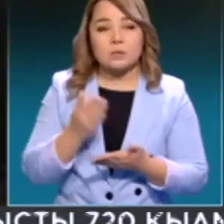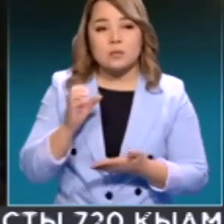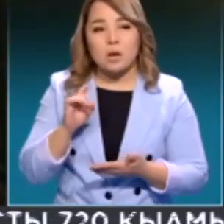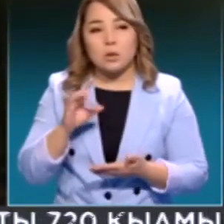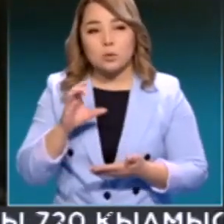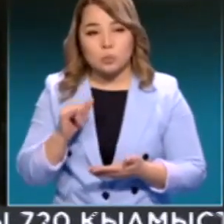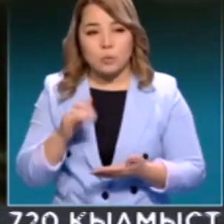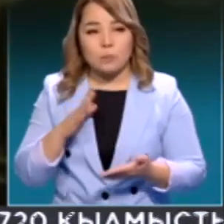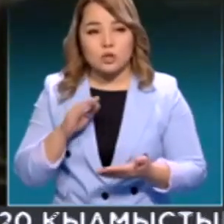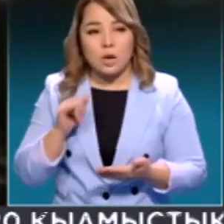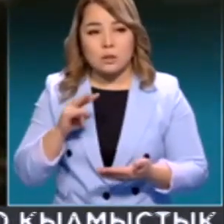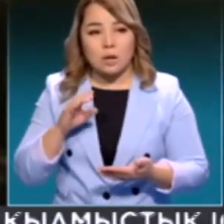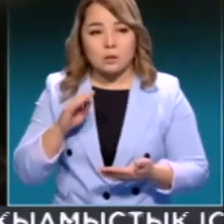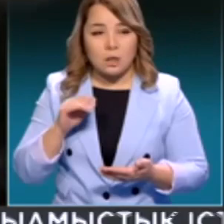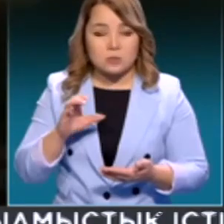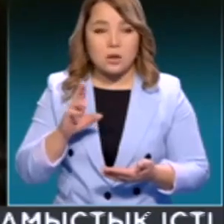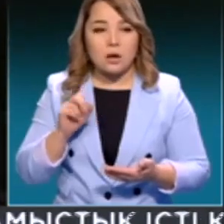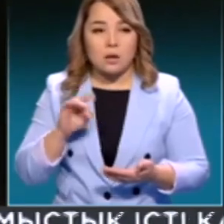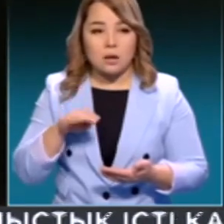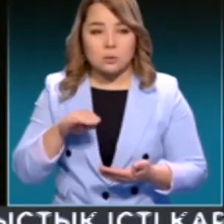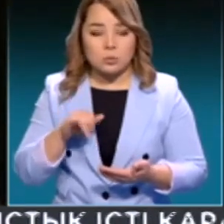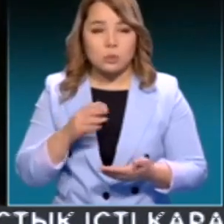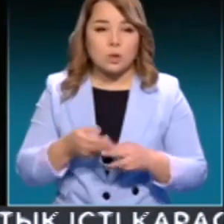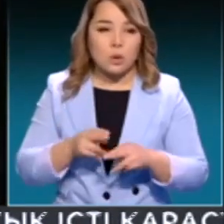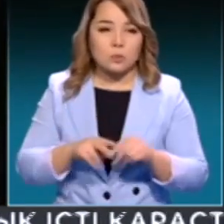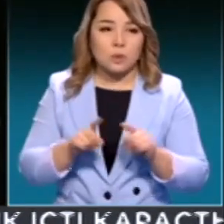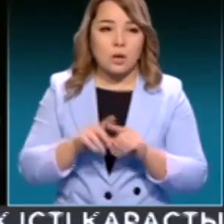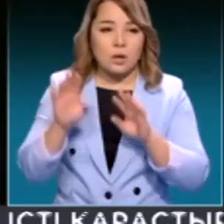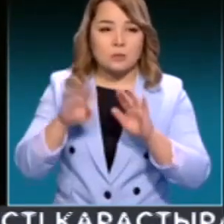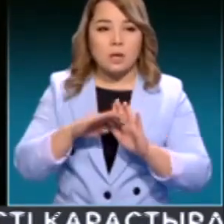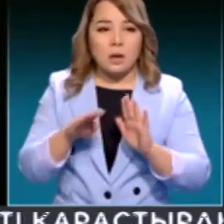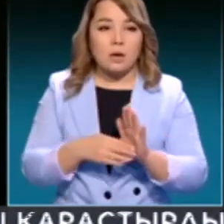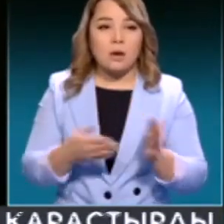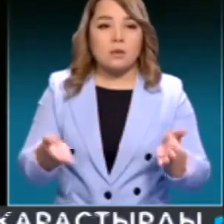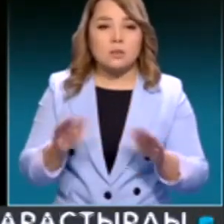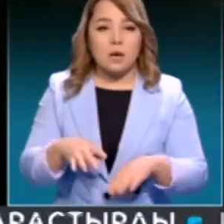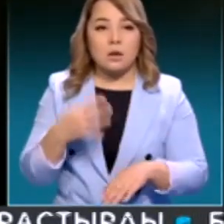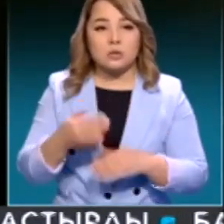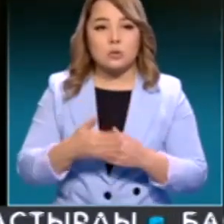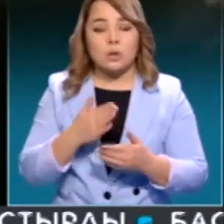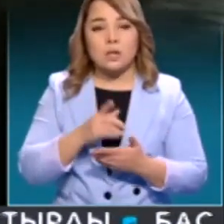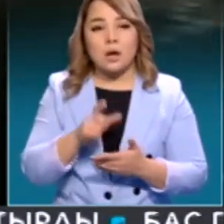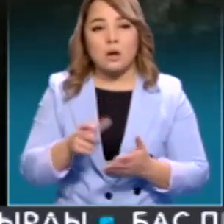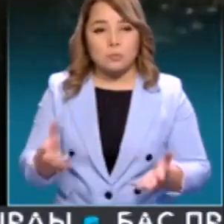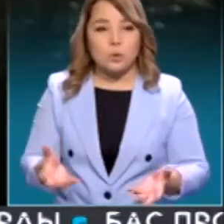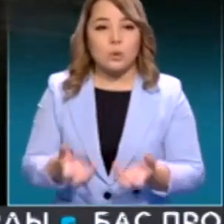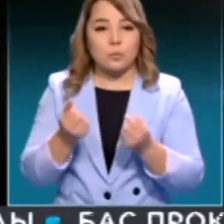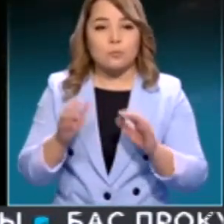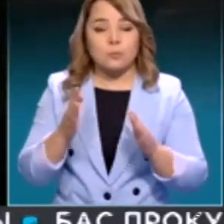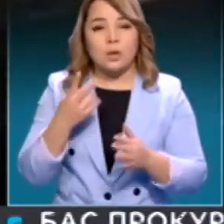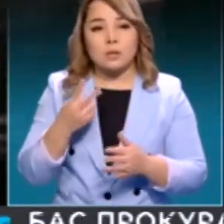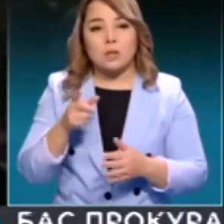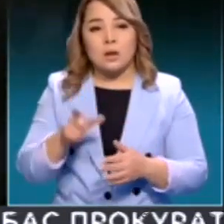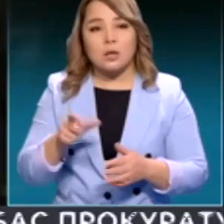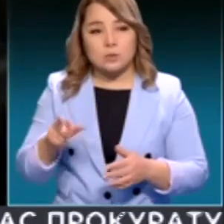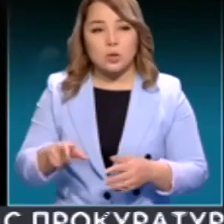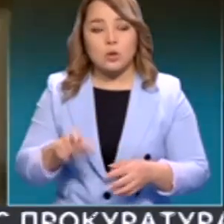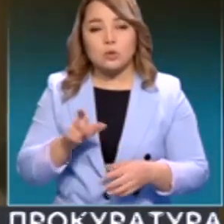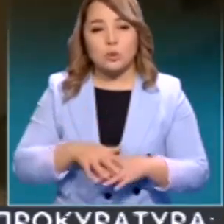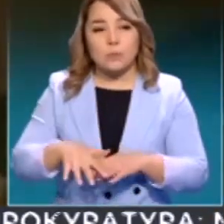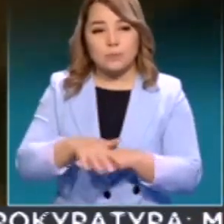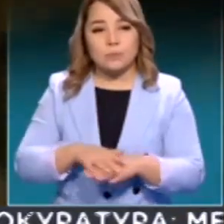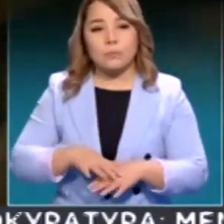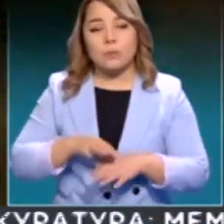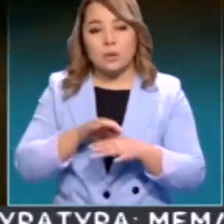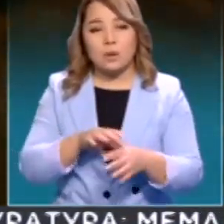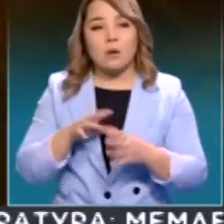ауданына қарасты Жаңатас Қаратау елді мекендері аралығында қар құрсауында қалған 40-қа жуық адам құтқарылған. Болған үш жағдайдың екеуінде жолаушылар автобусы қар